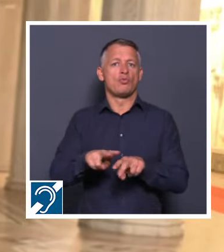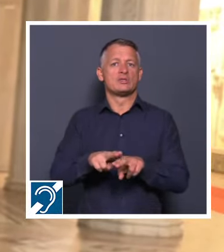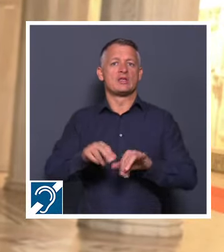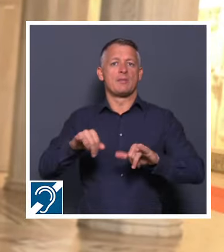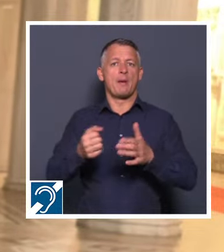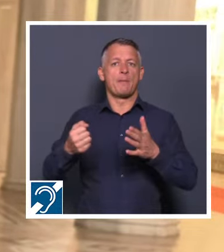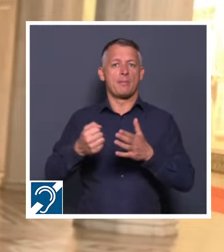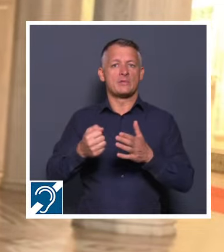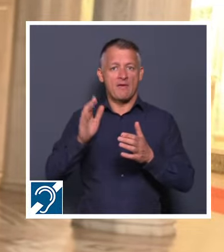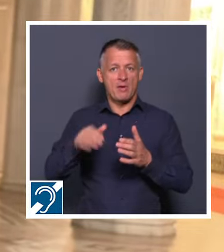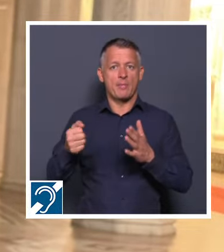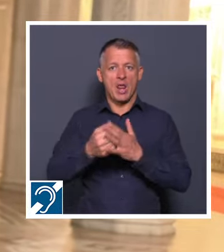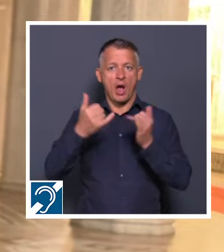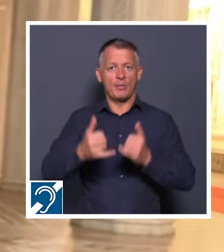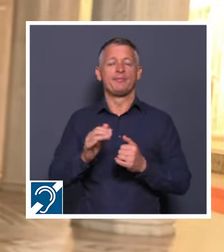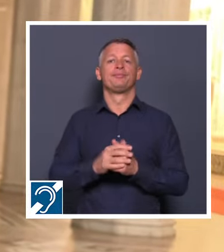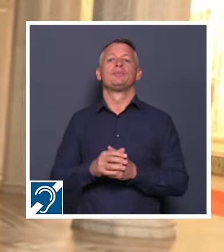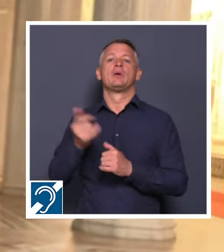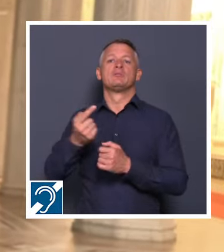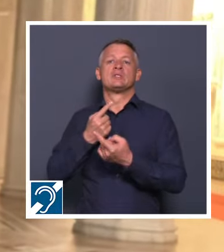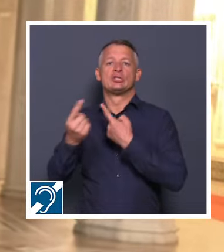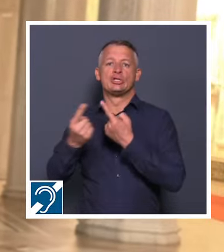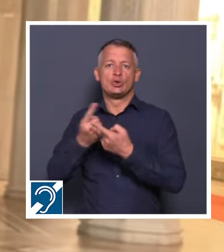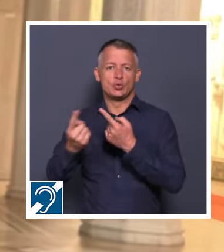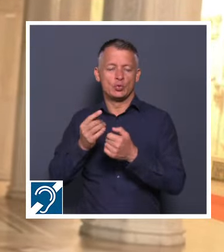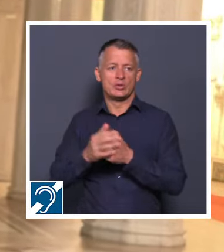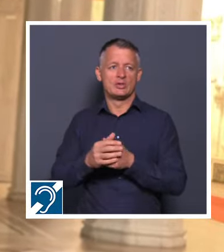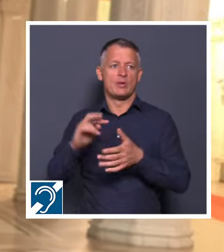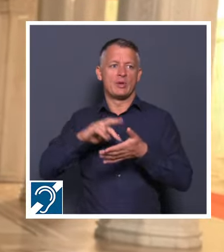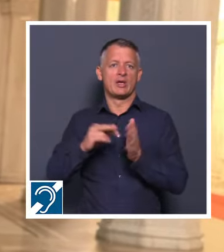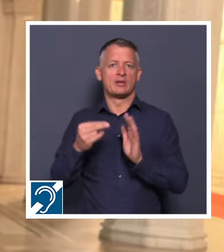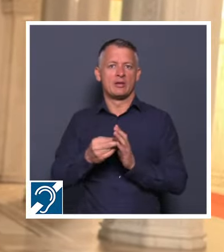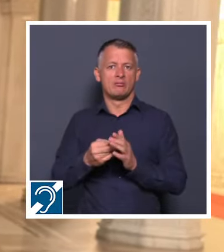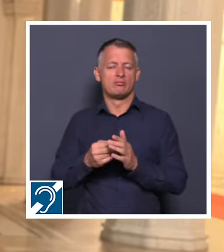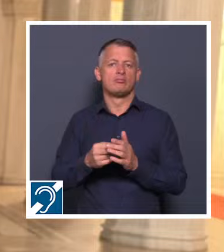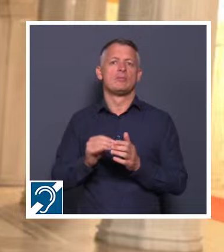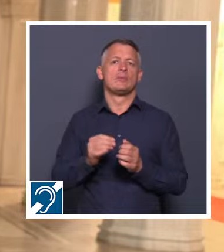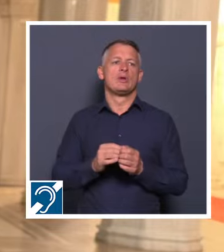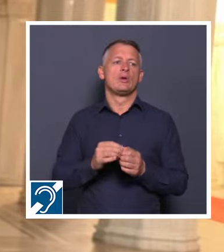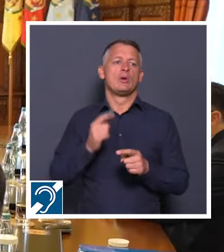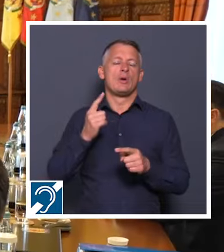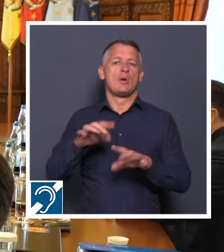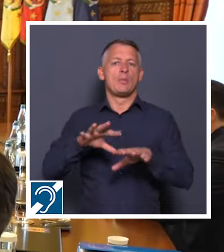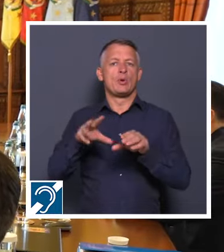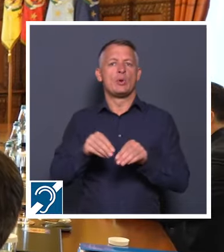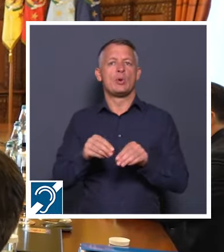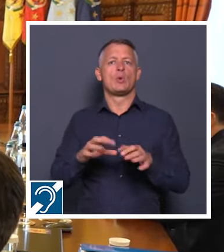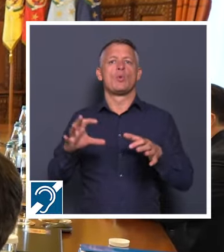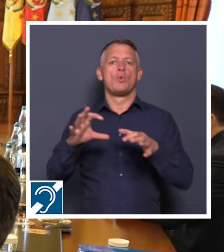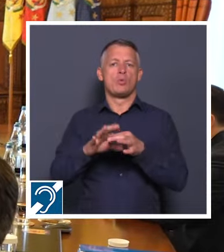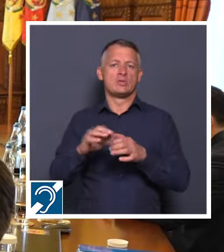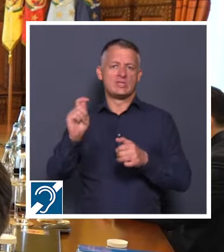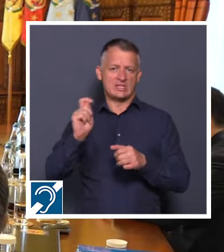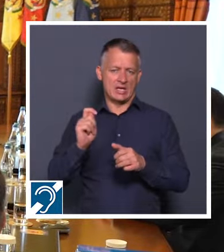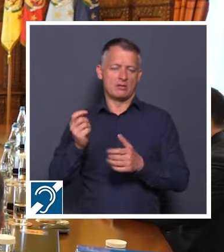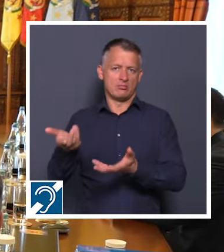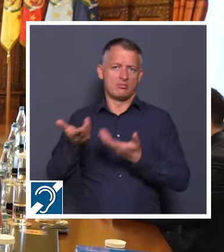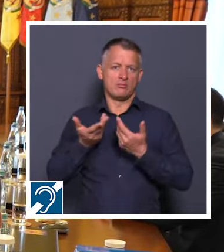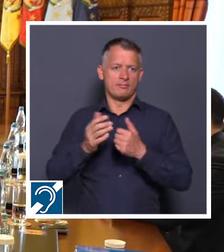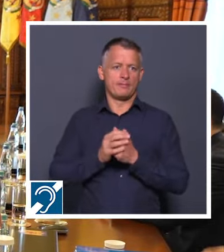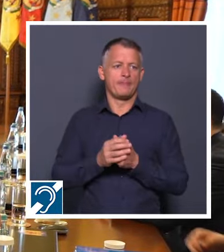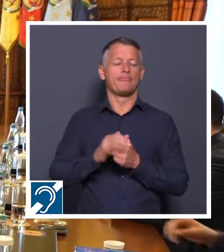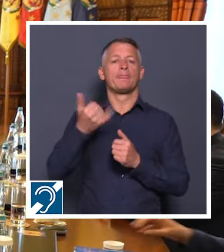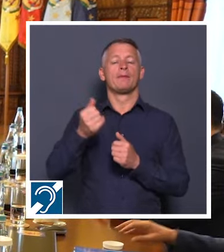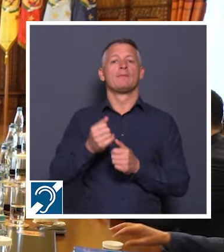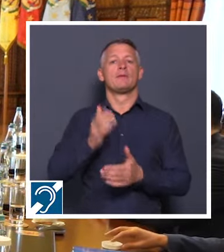și s-au agreat aranjamentele tehnice împreună cu partenerul strategic. Decizia privind donarea unui sistem